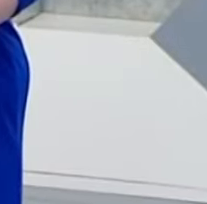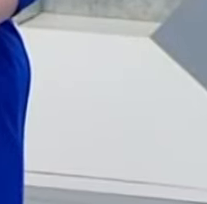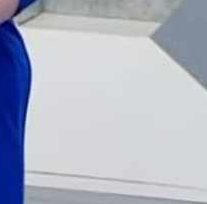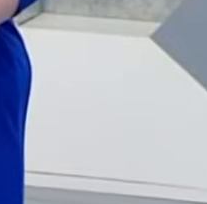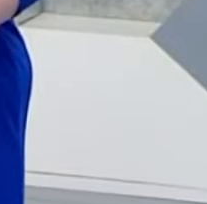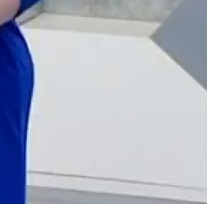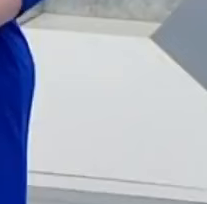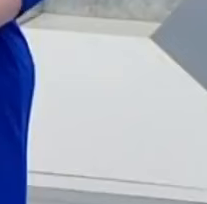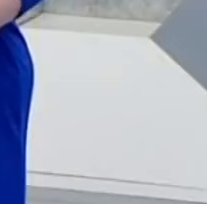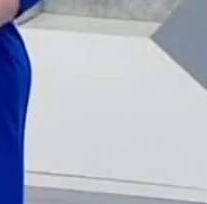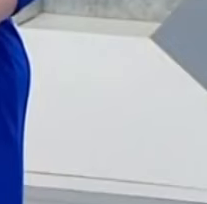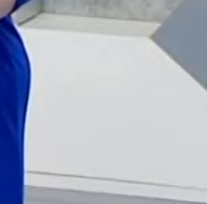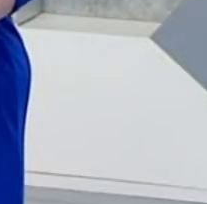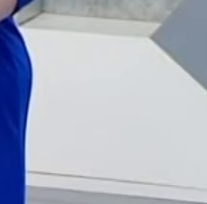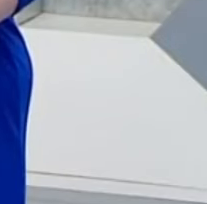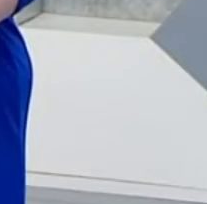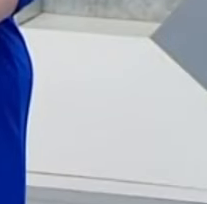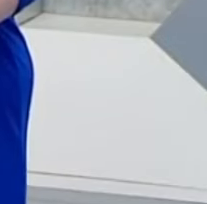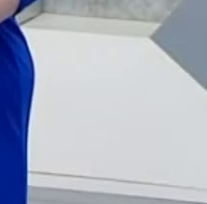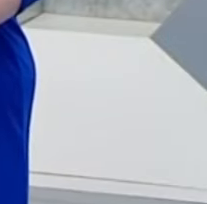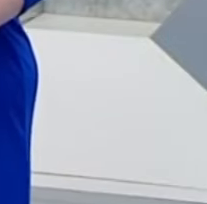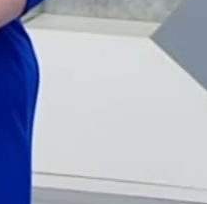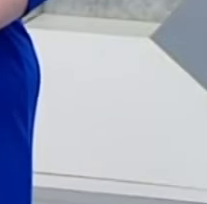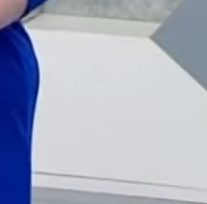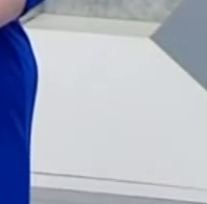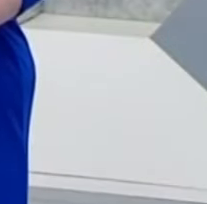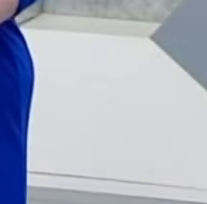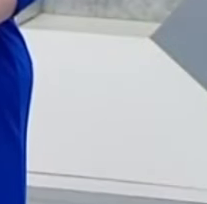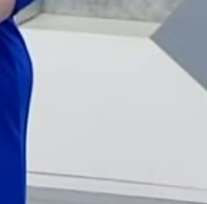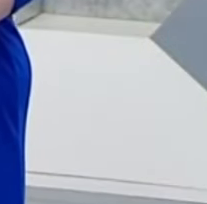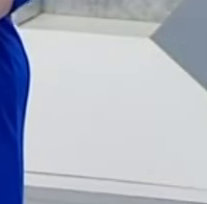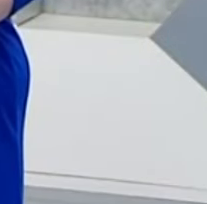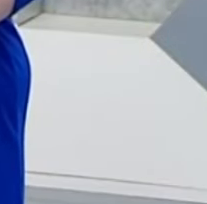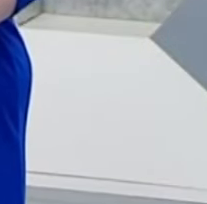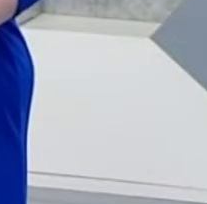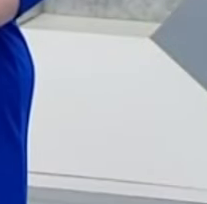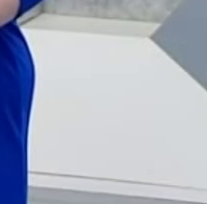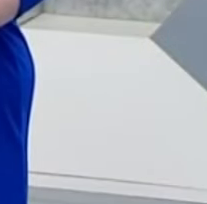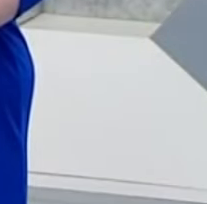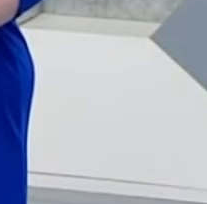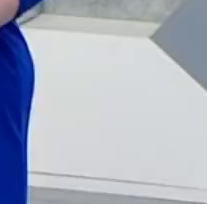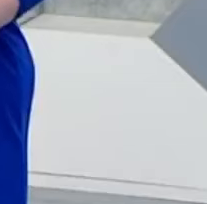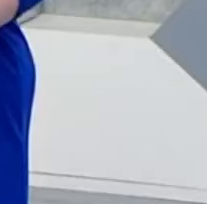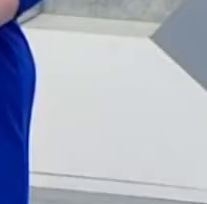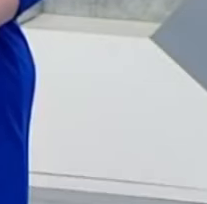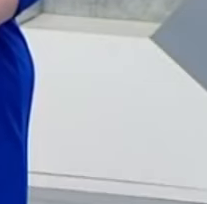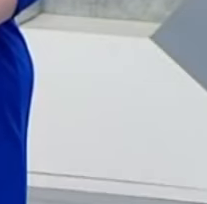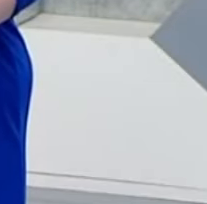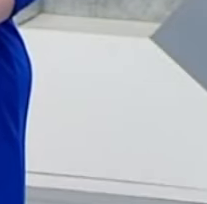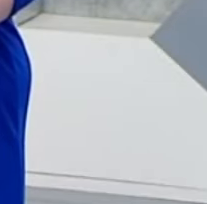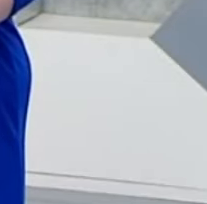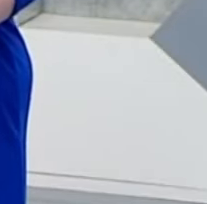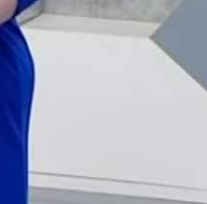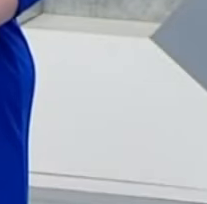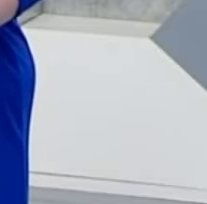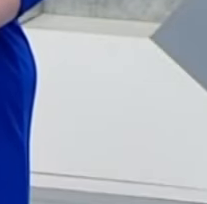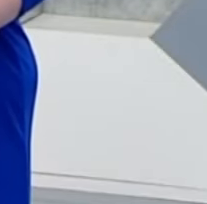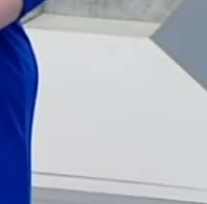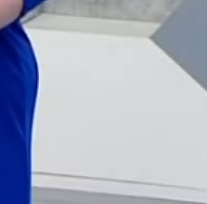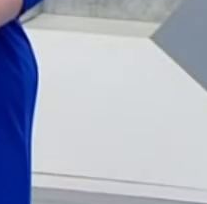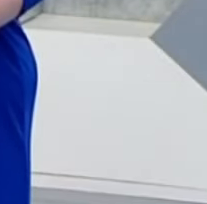integrated kita mag-subscribe sa GMA integrated news sa YouTube sa mga kapuso naman abroad subaybayan niyo kami sa G